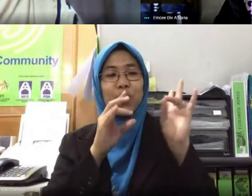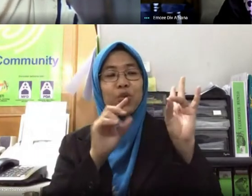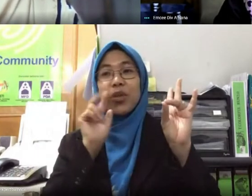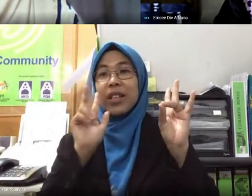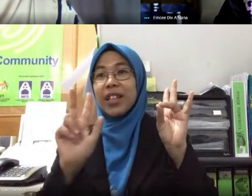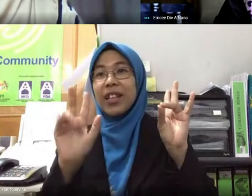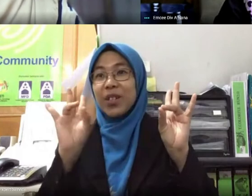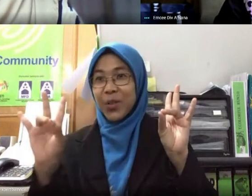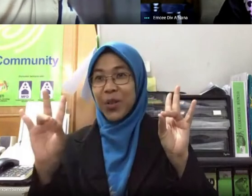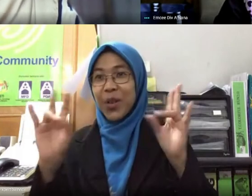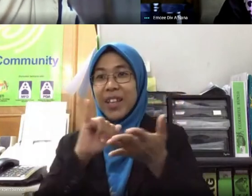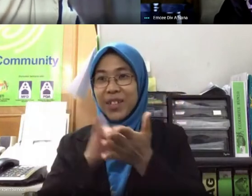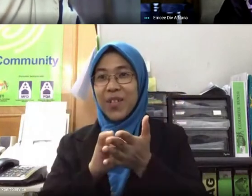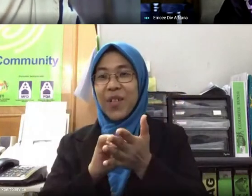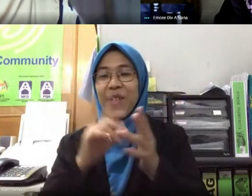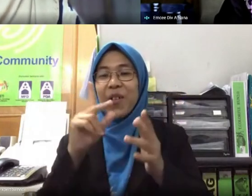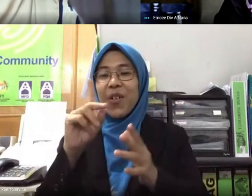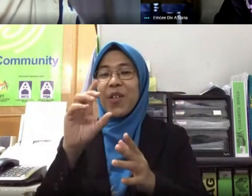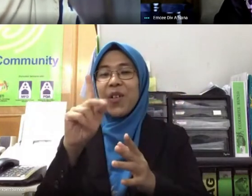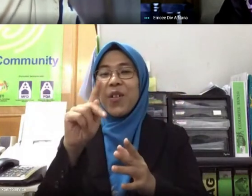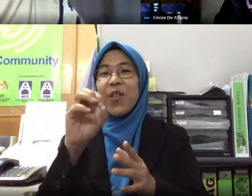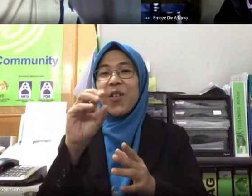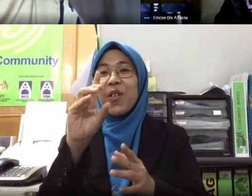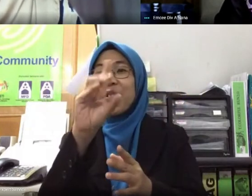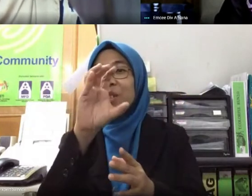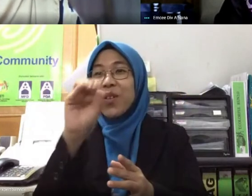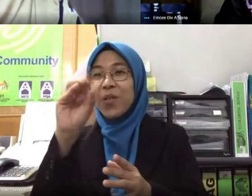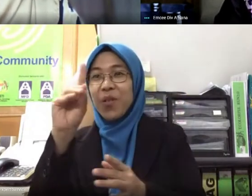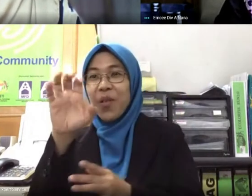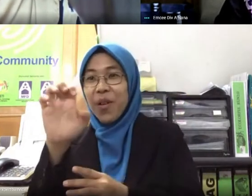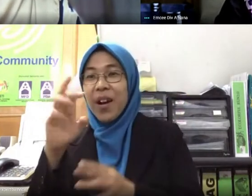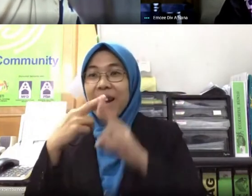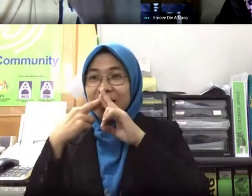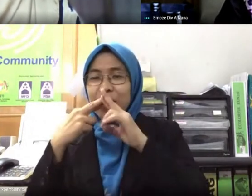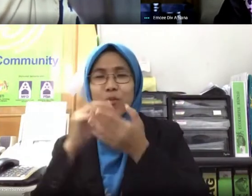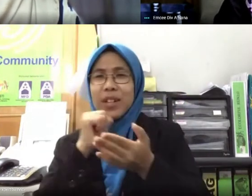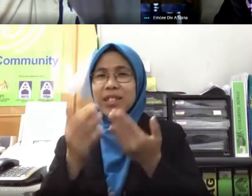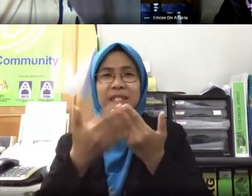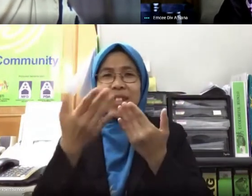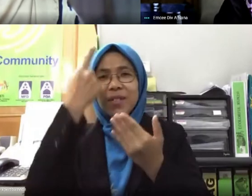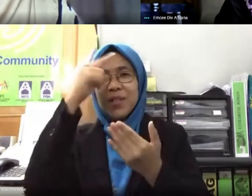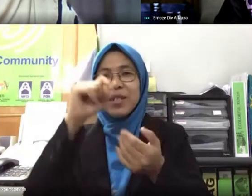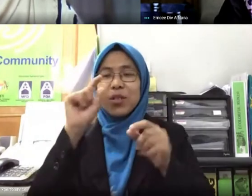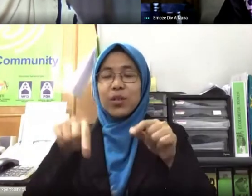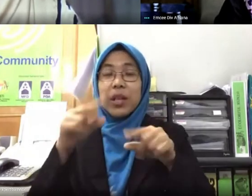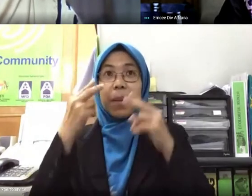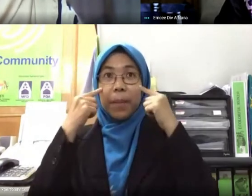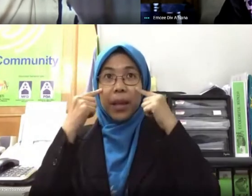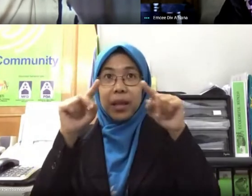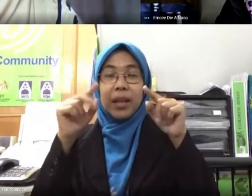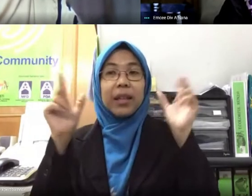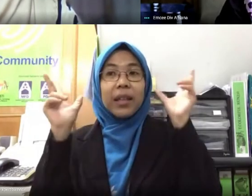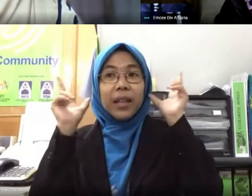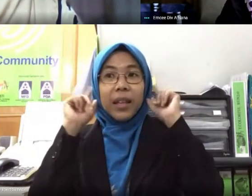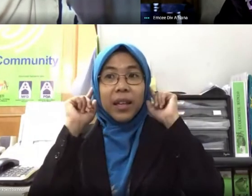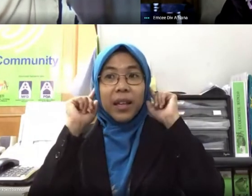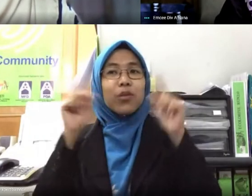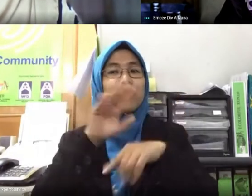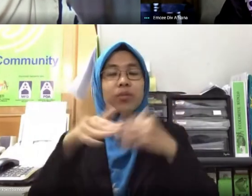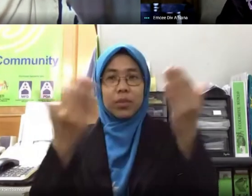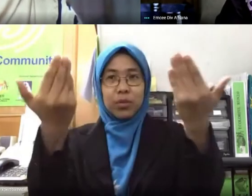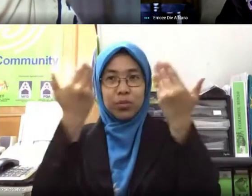So ini kod rahsia kita pada hari ini. Bukan mudah nak jadi pengacara sebenarnya kan, sebab semua mata dan telinga tertumpu kepada